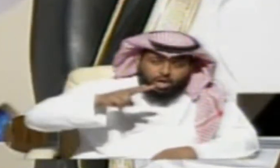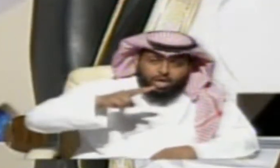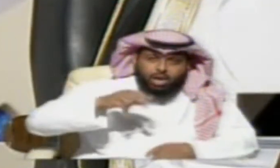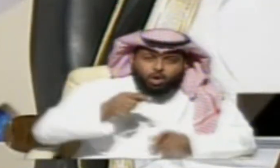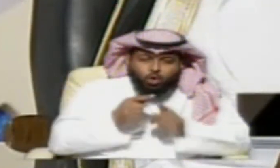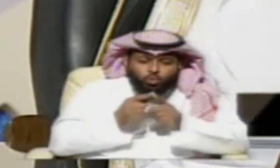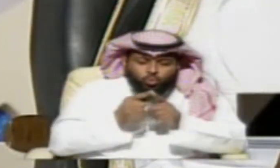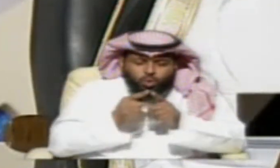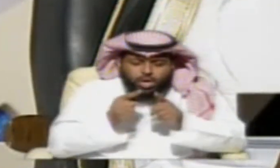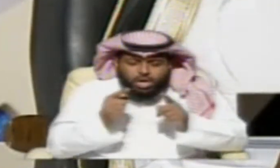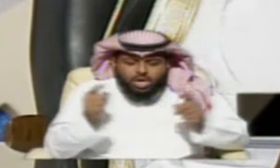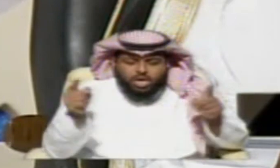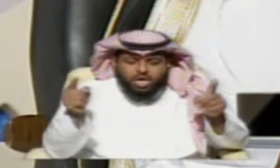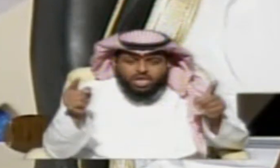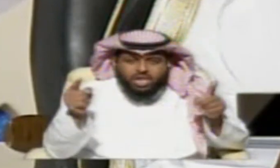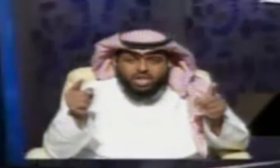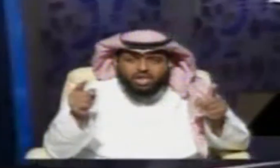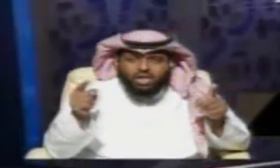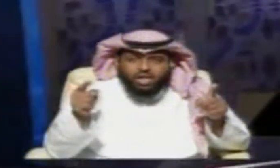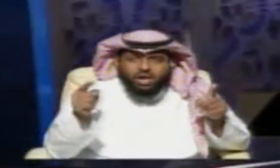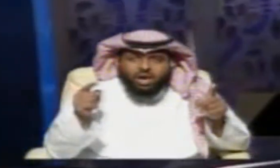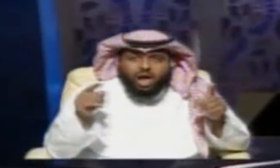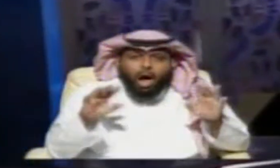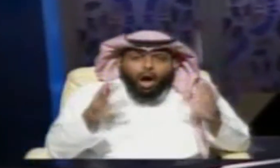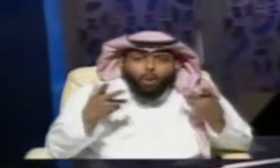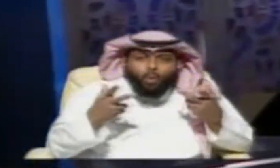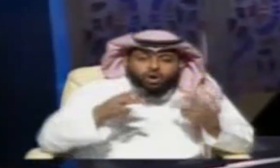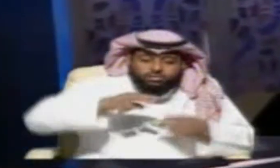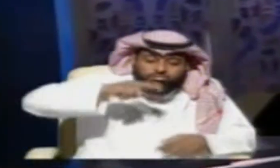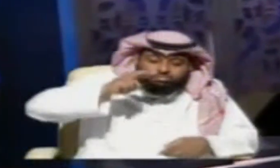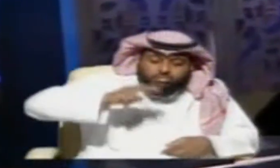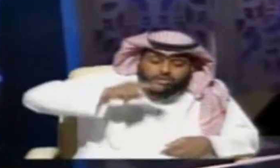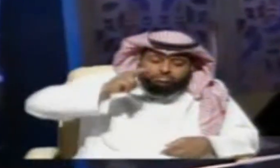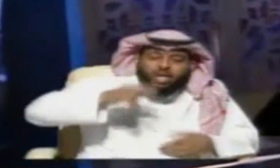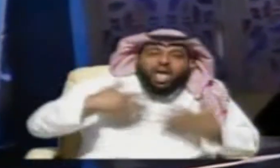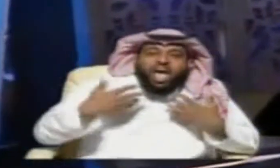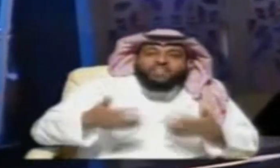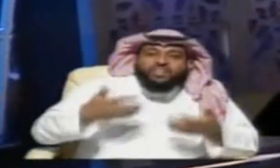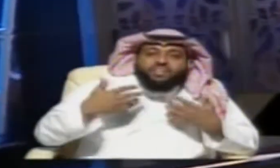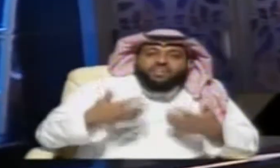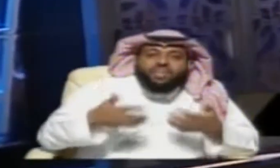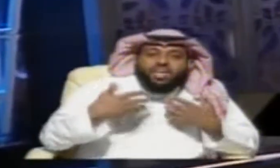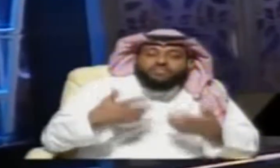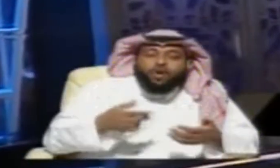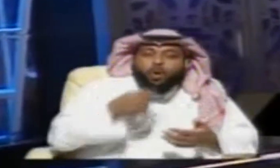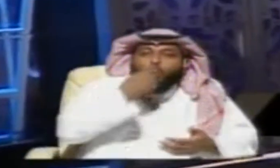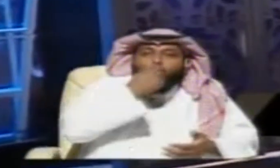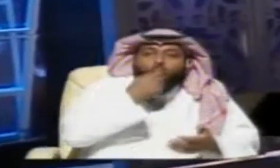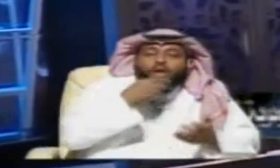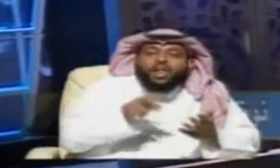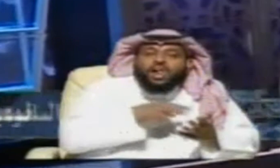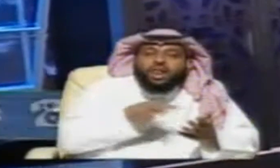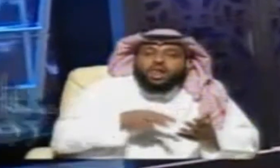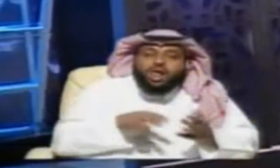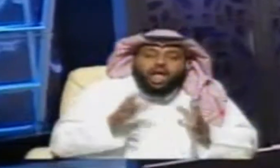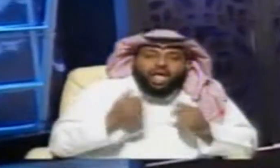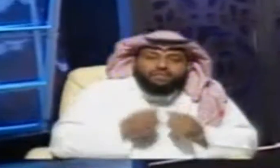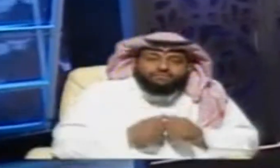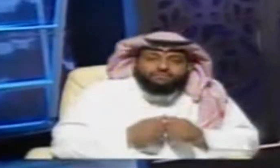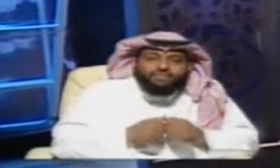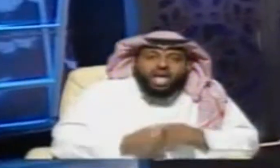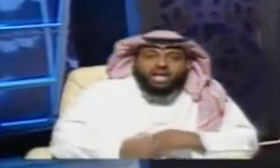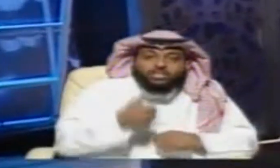القرآن، أم تقليل الركعات وقراءة مثلا مقاطع كثيرة من القرآن؟